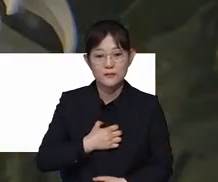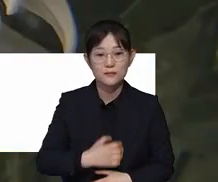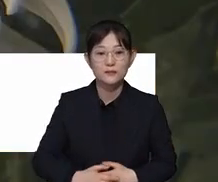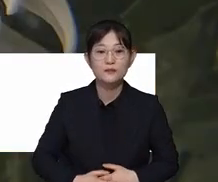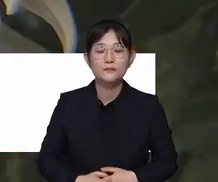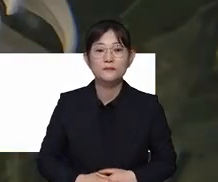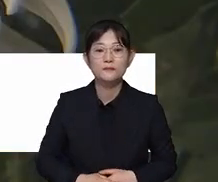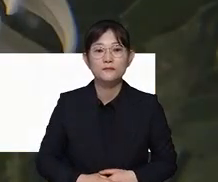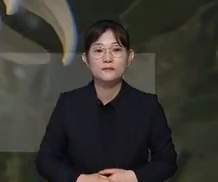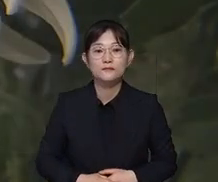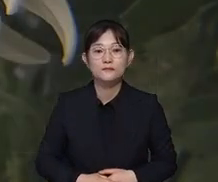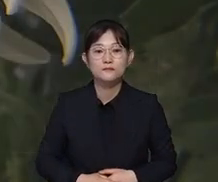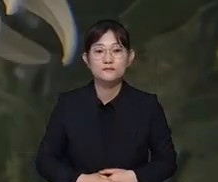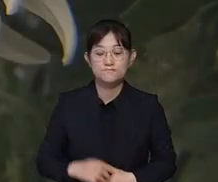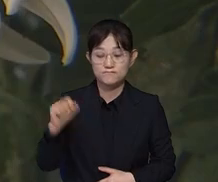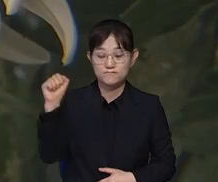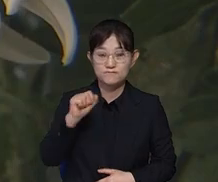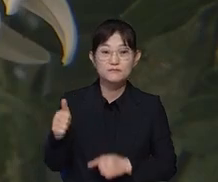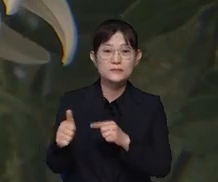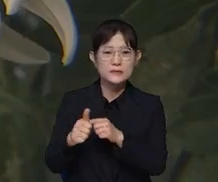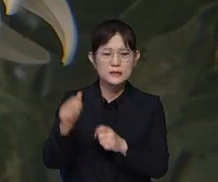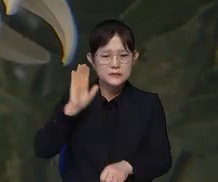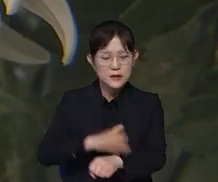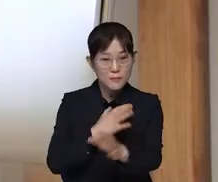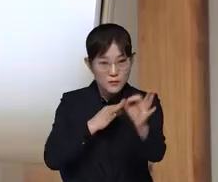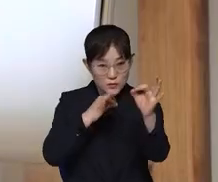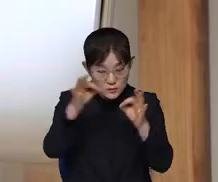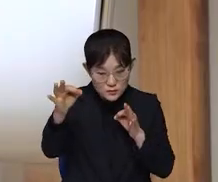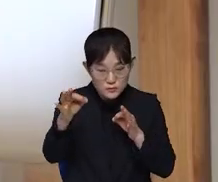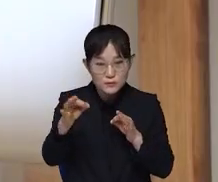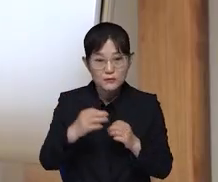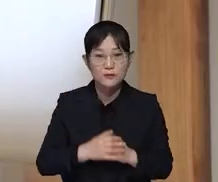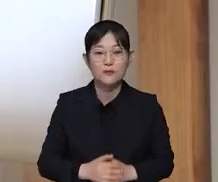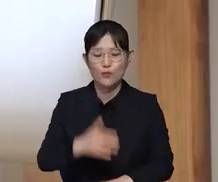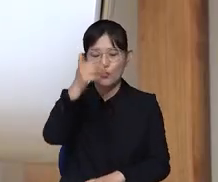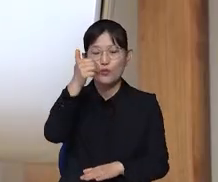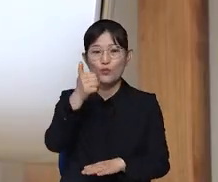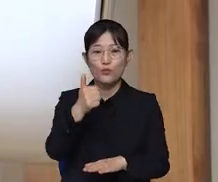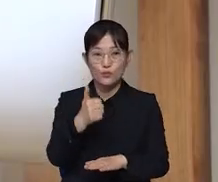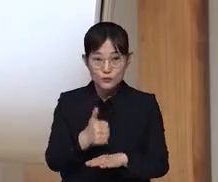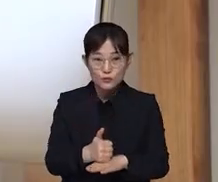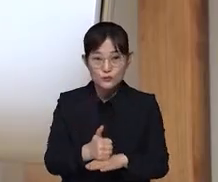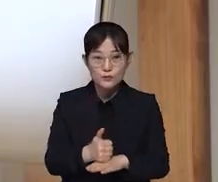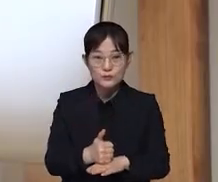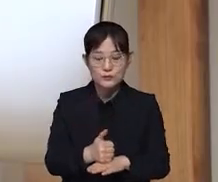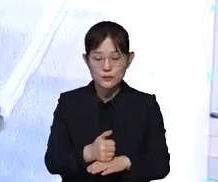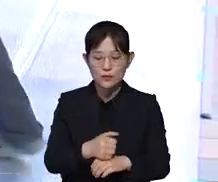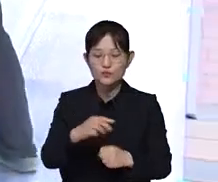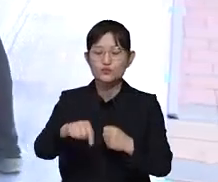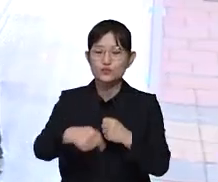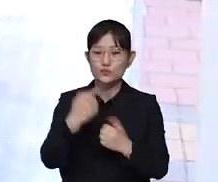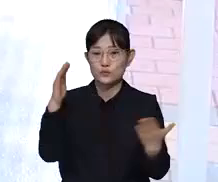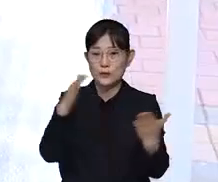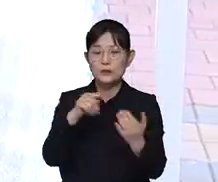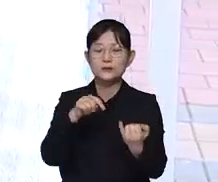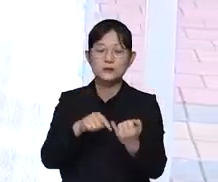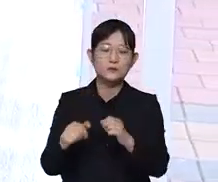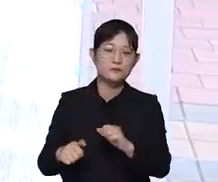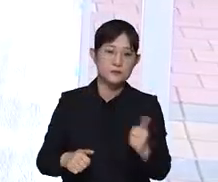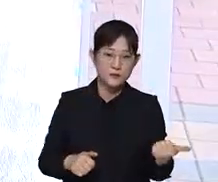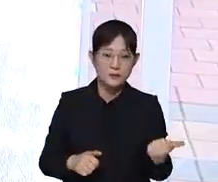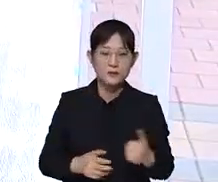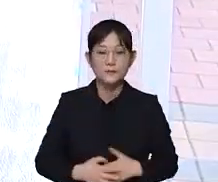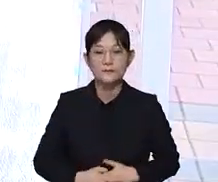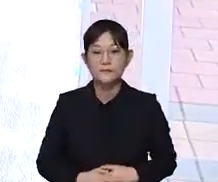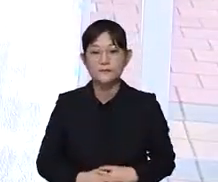사람. 운전자의 부주의와 안전 사각지대가 채 꽃피우지 못한 초등생의 생명을 앗아간